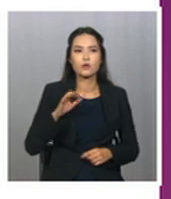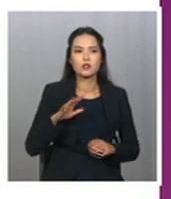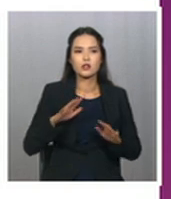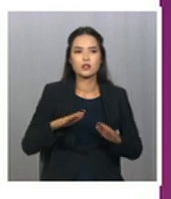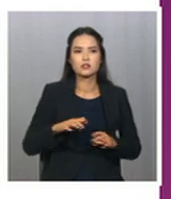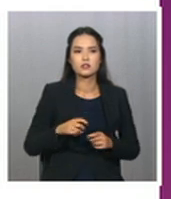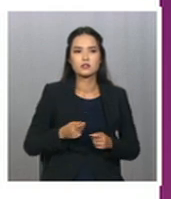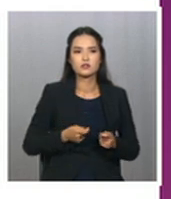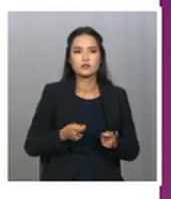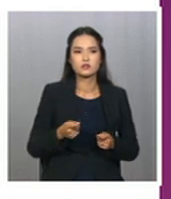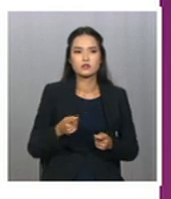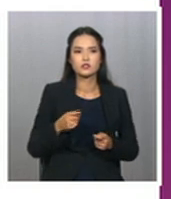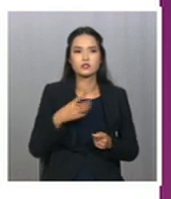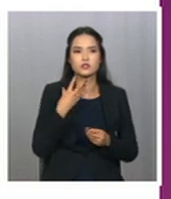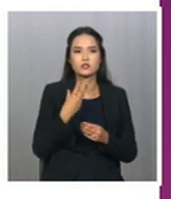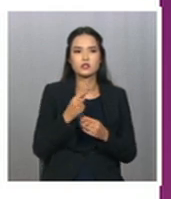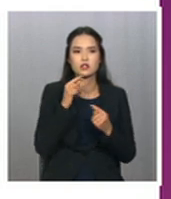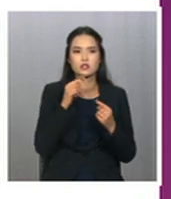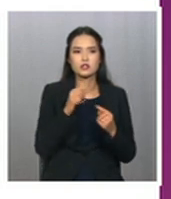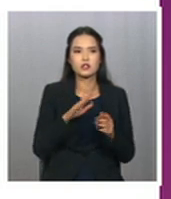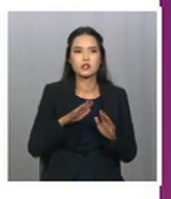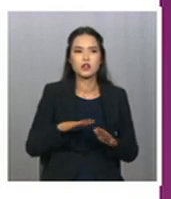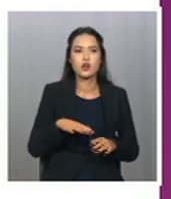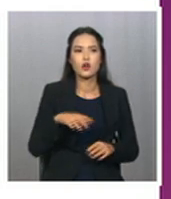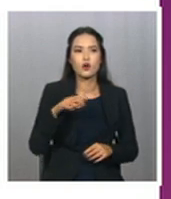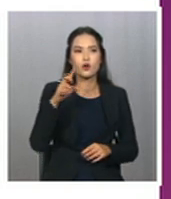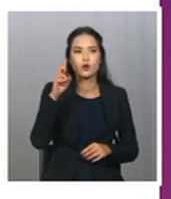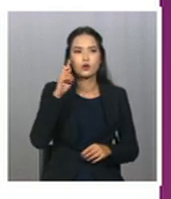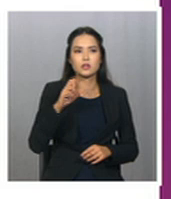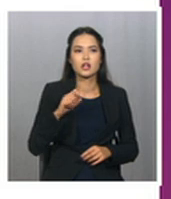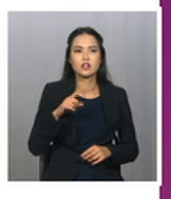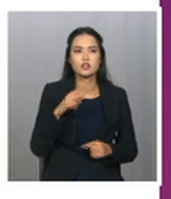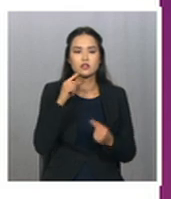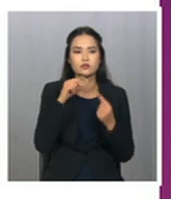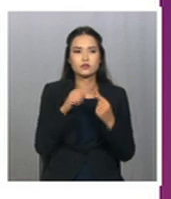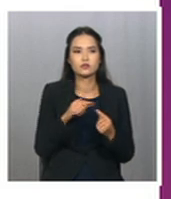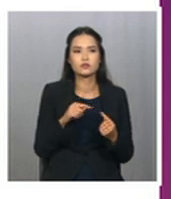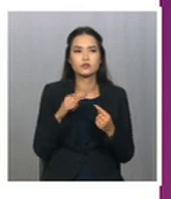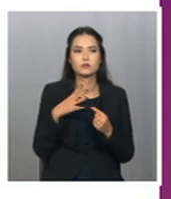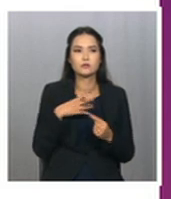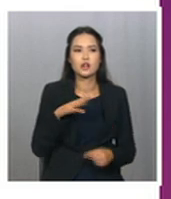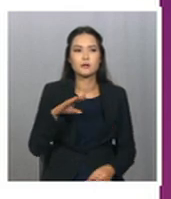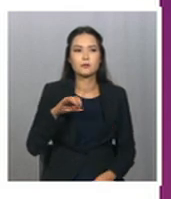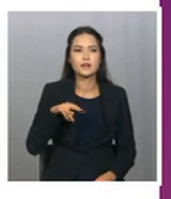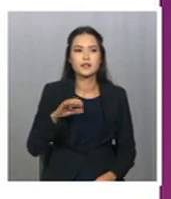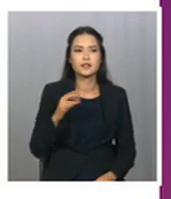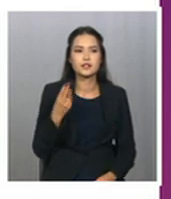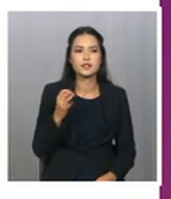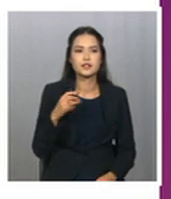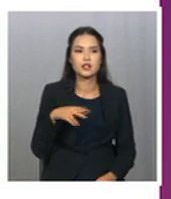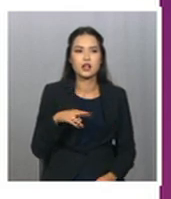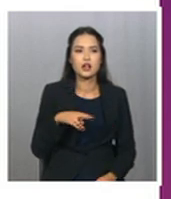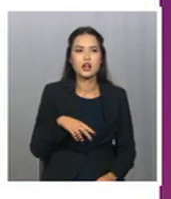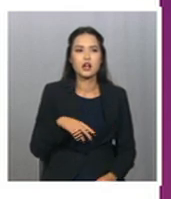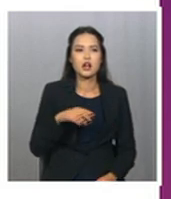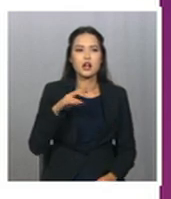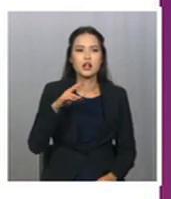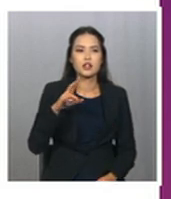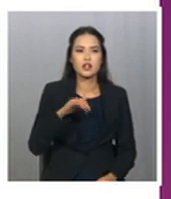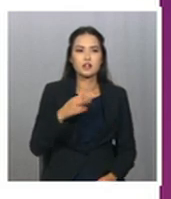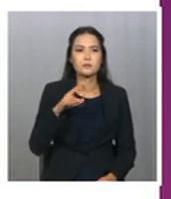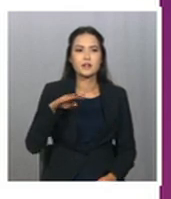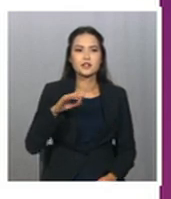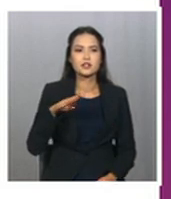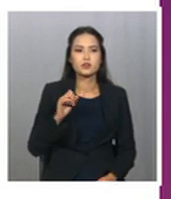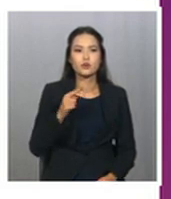отарлық билік жүйесіне қарсы бағытталған ұлт азаттық күресі. Петиция, латынның петитио, сұрау